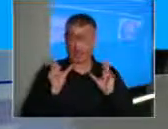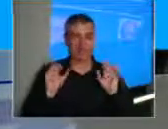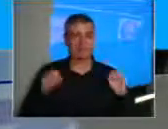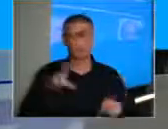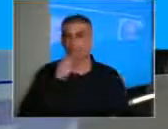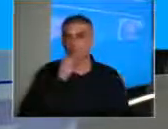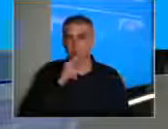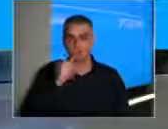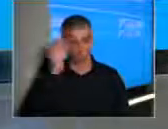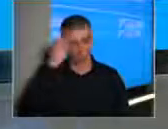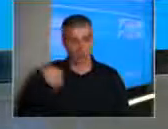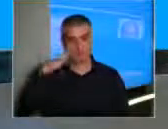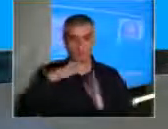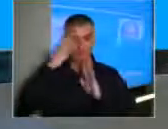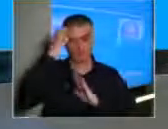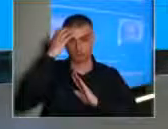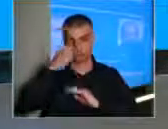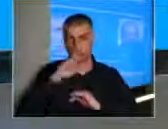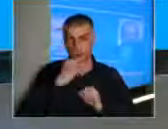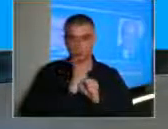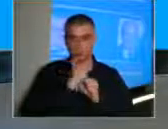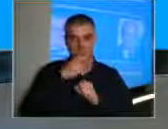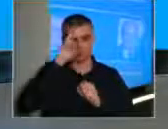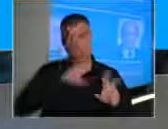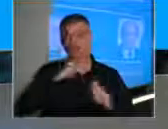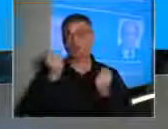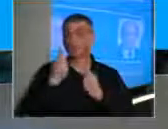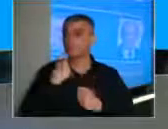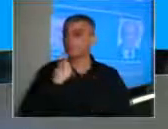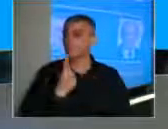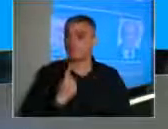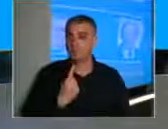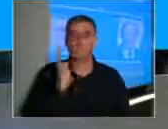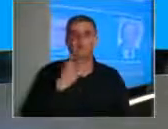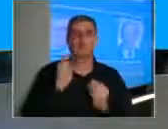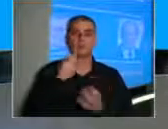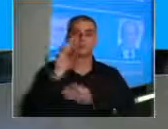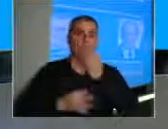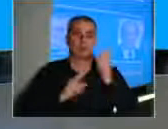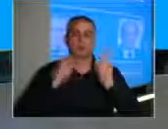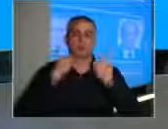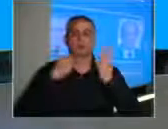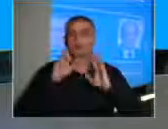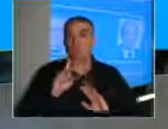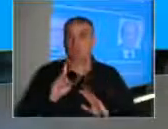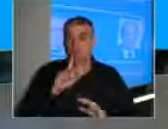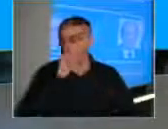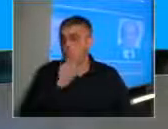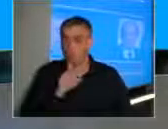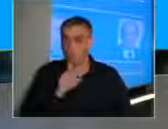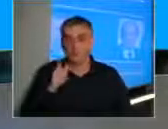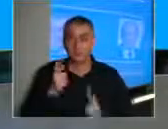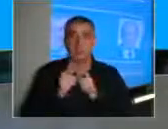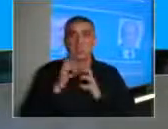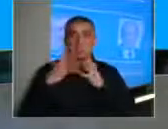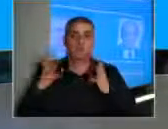ריבלין מדבר שם בפני תלמידים בבית שמש, הקטע שעשה הליכוד ממנו קמפיין, והוא אומר ככה, הוא אומר, יש הרבה שאלות במקרה של 61, יכול להיות שזו